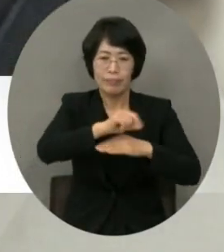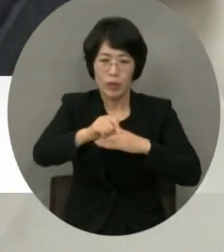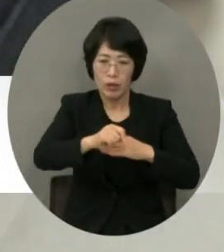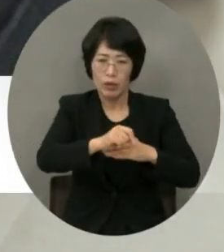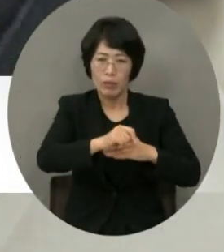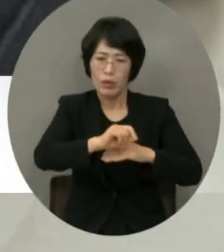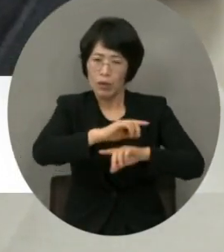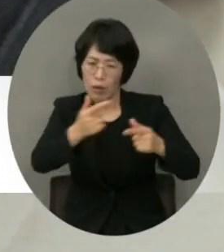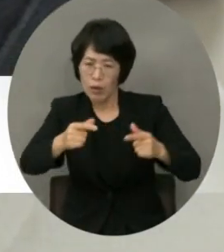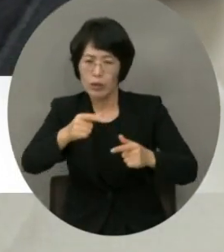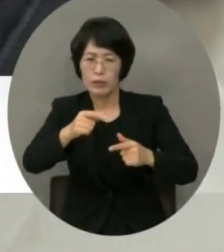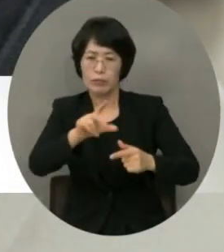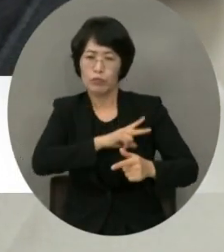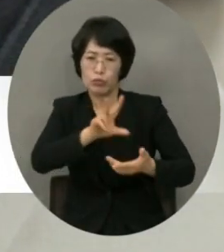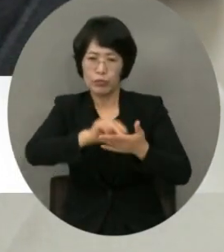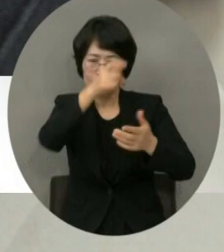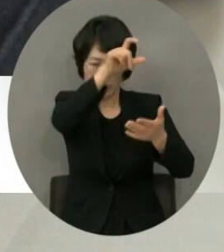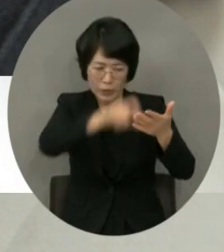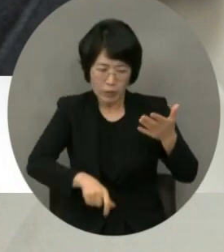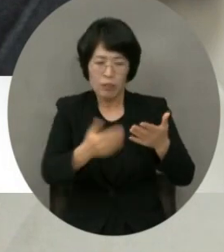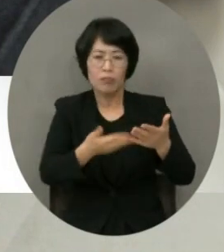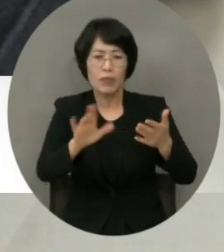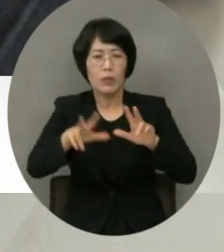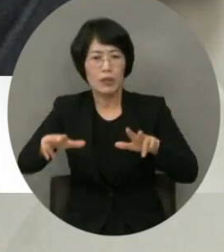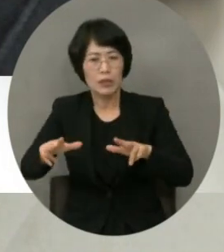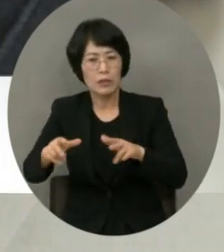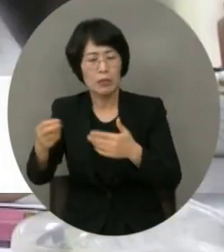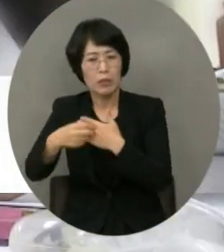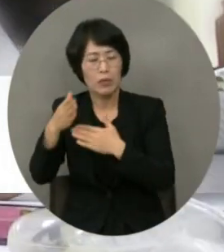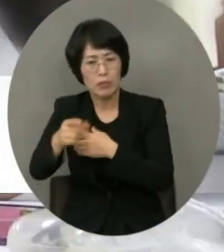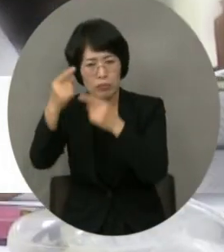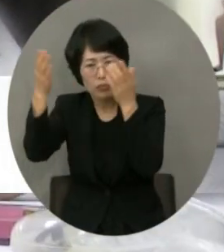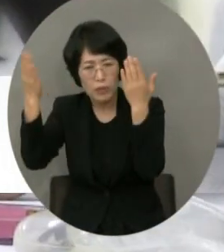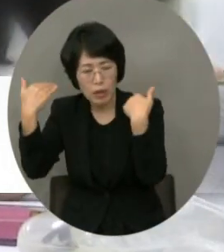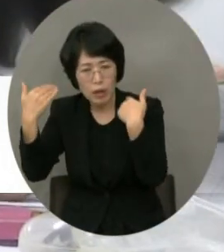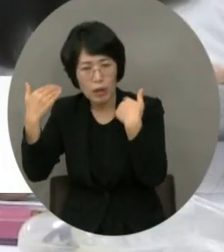등이 열거되어 있지만 기타 상생 방안 등으로 의대 유치를